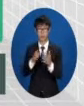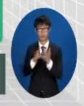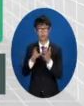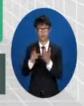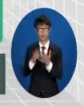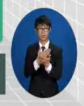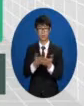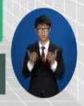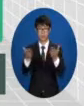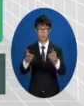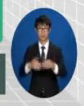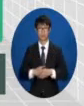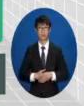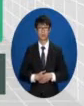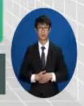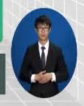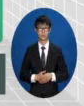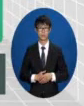생활물품 세트를 전달했습니다.